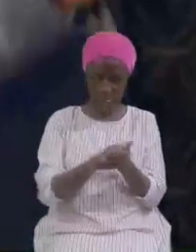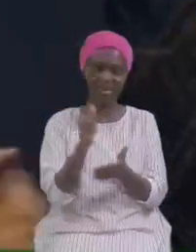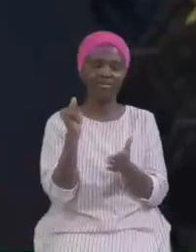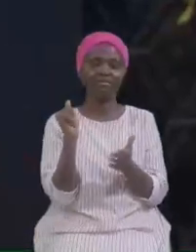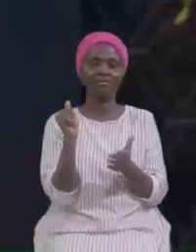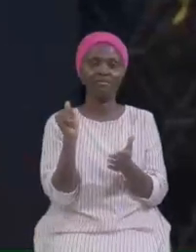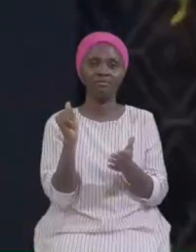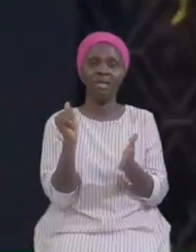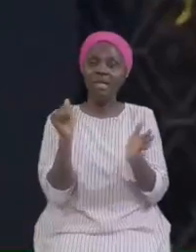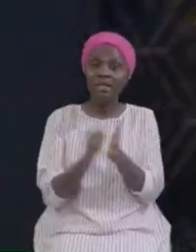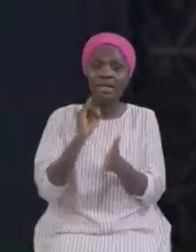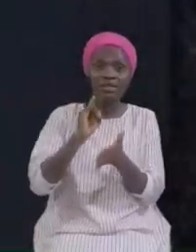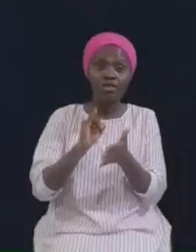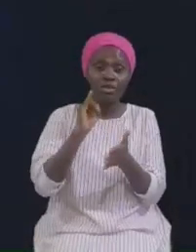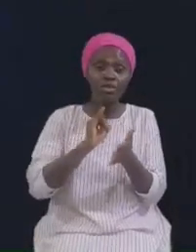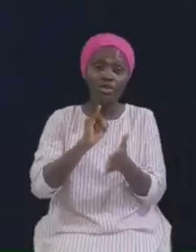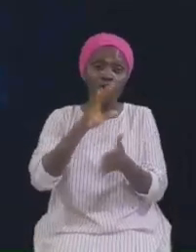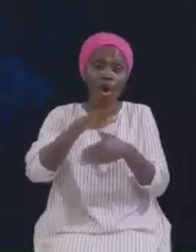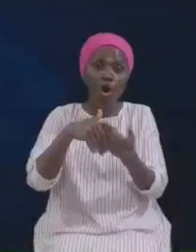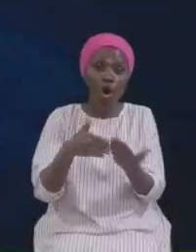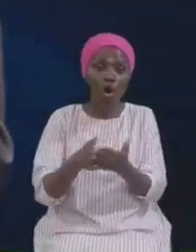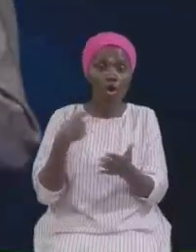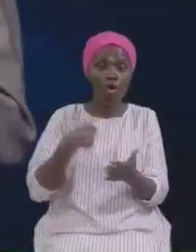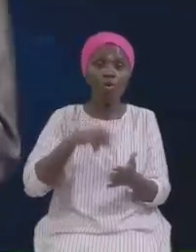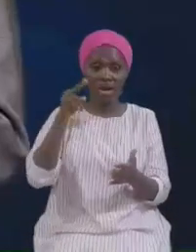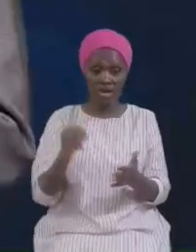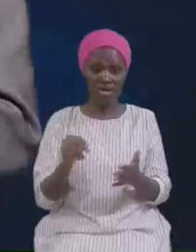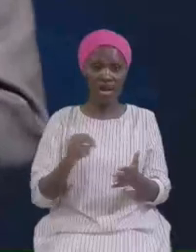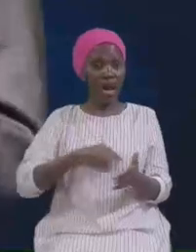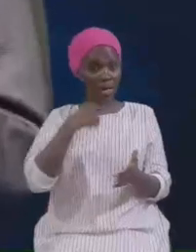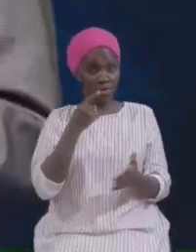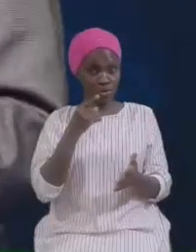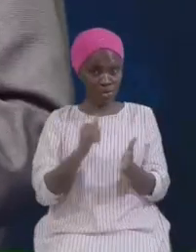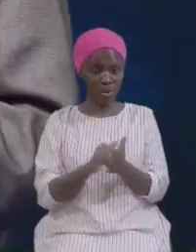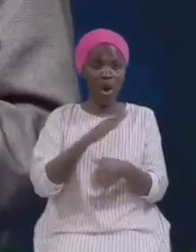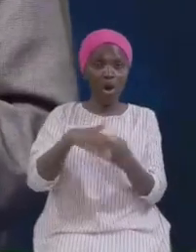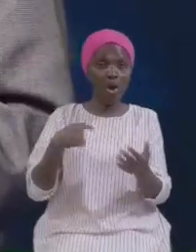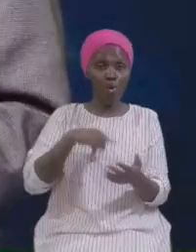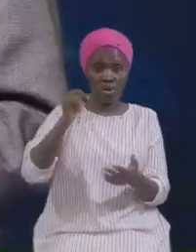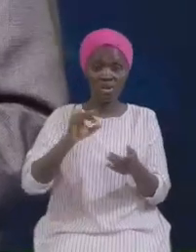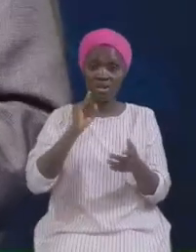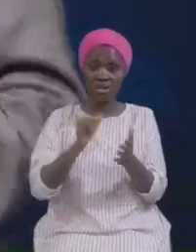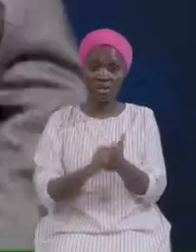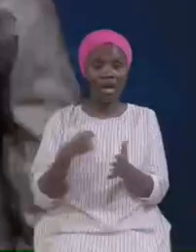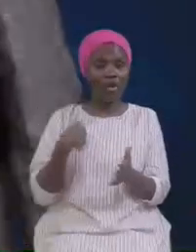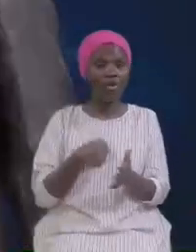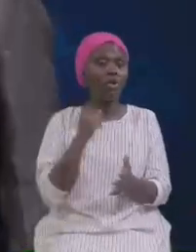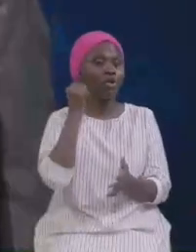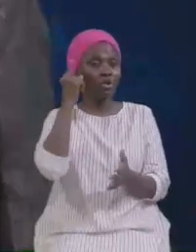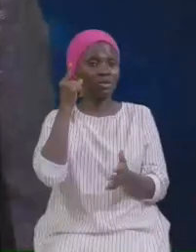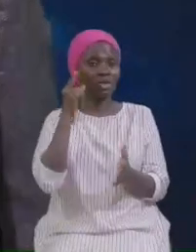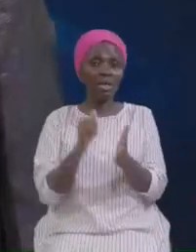croire, je vous ai dit, tout ce qu'il nous faut, c'est de comprendre. Celui qui a changé toute la